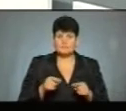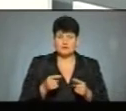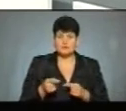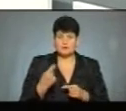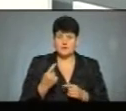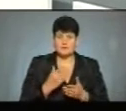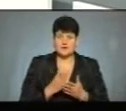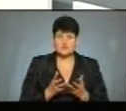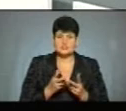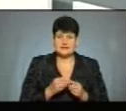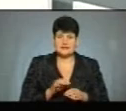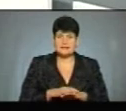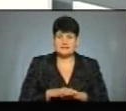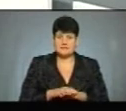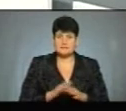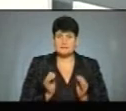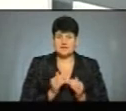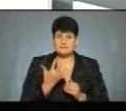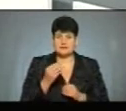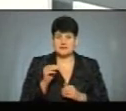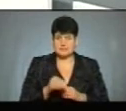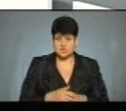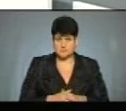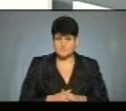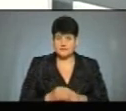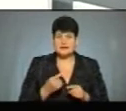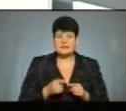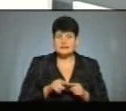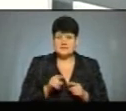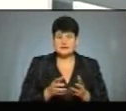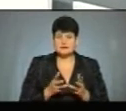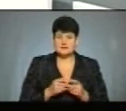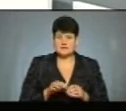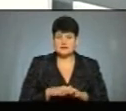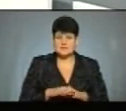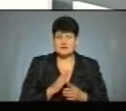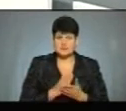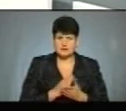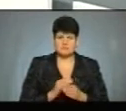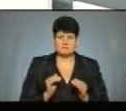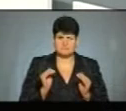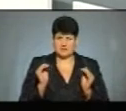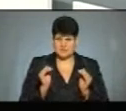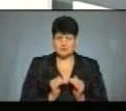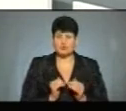мають чисельність населення менше 5 тисяч. Тобто ця чисельність населення є критично низькою для того,